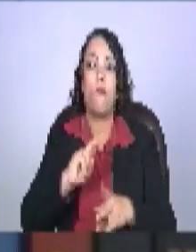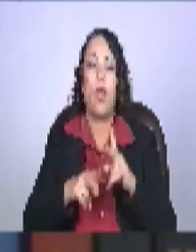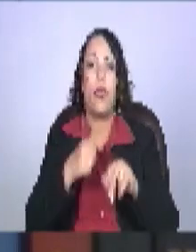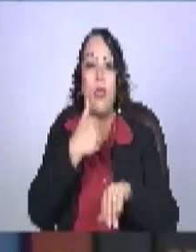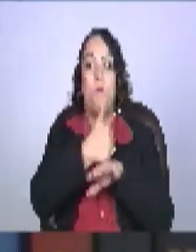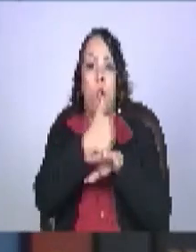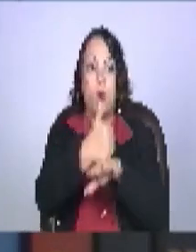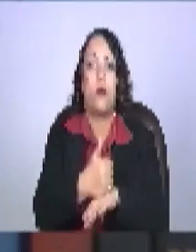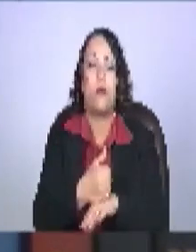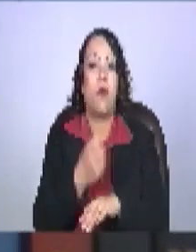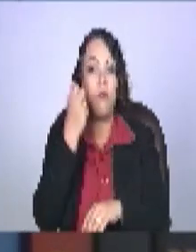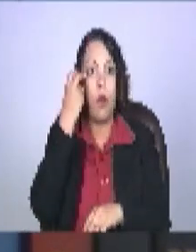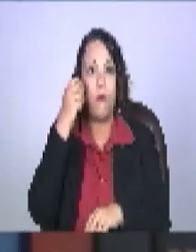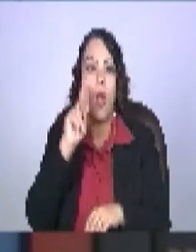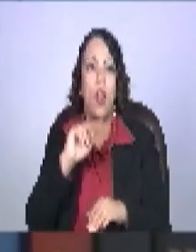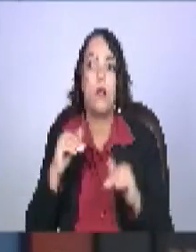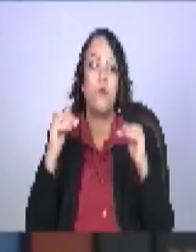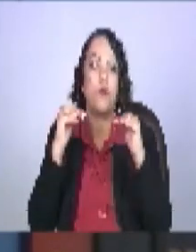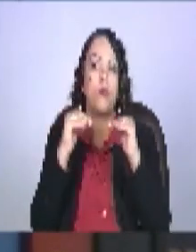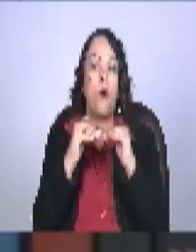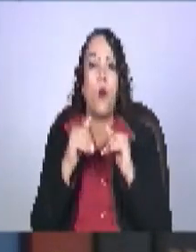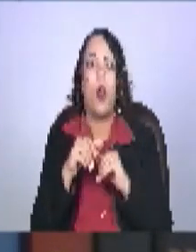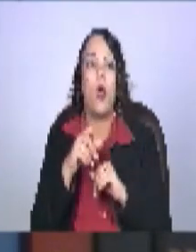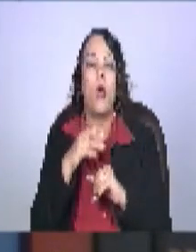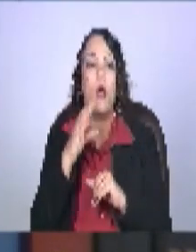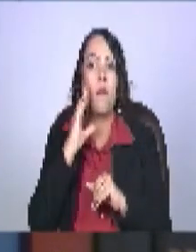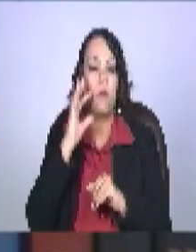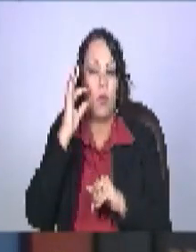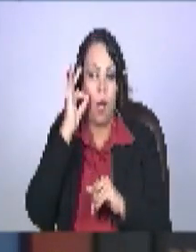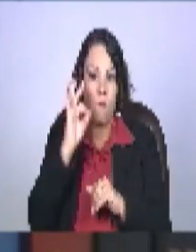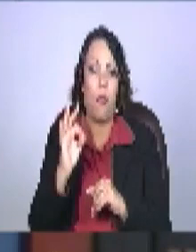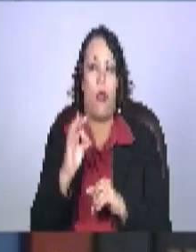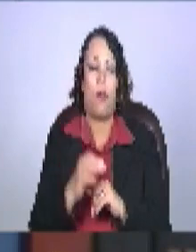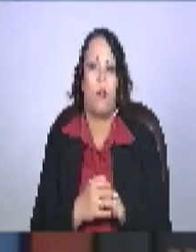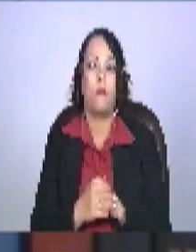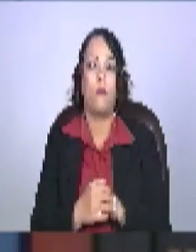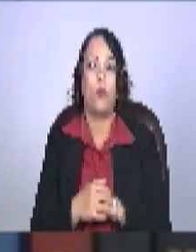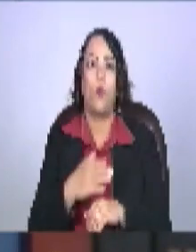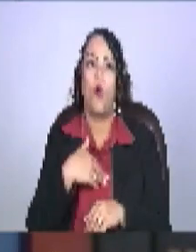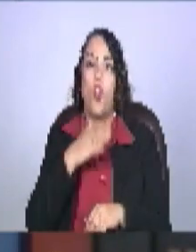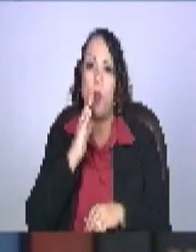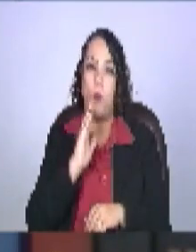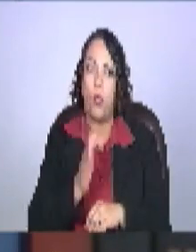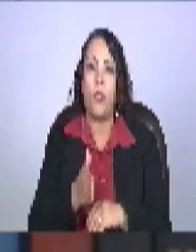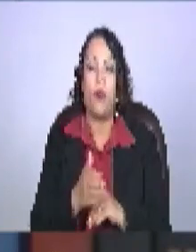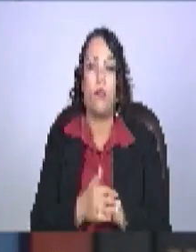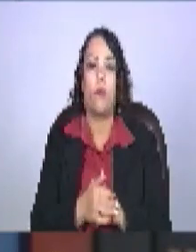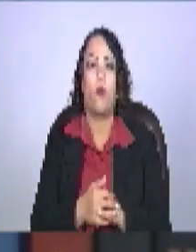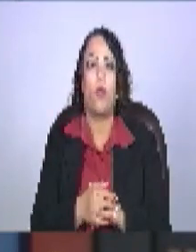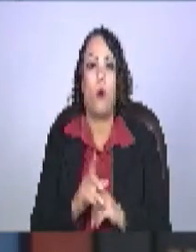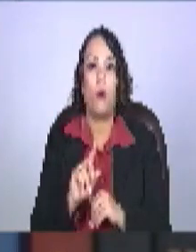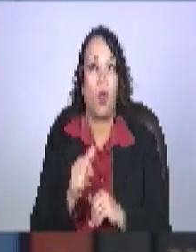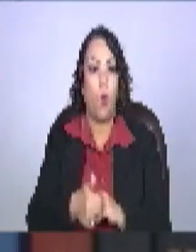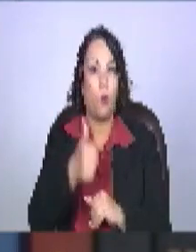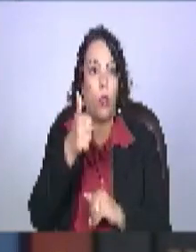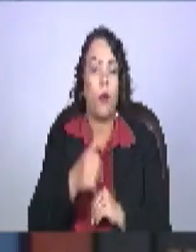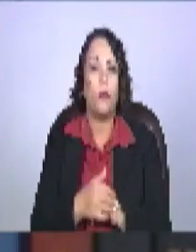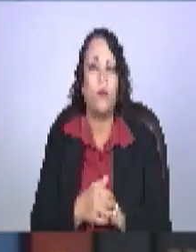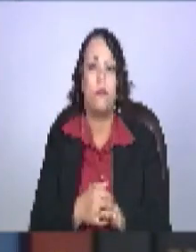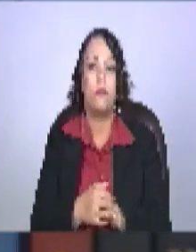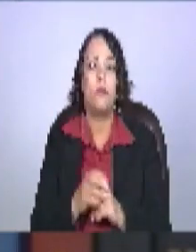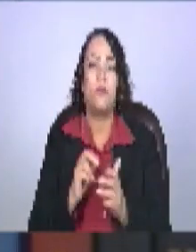ثقافيه ليسوا على مستوى الكفاءه والامكانات والجوده